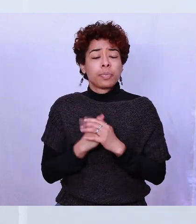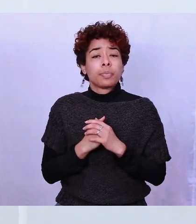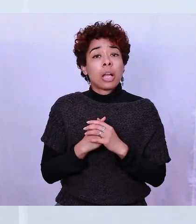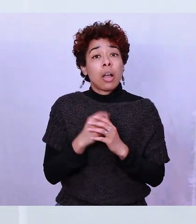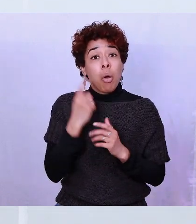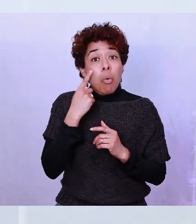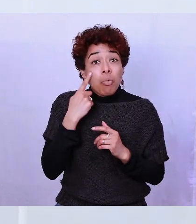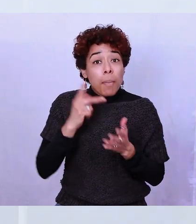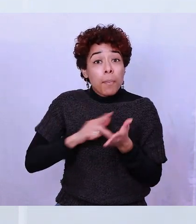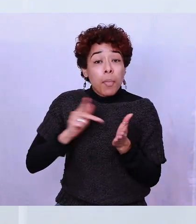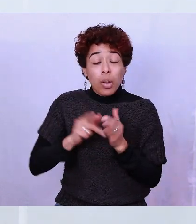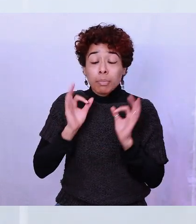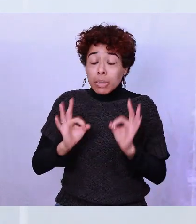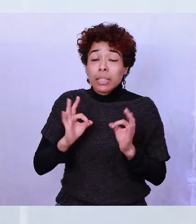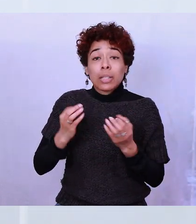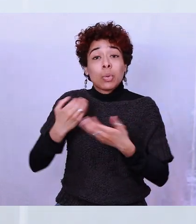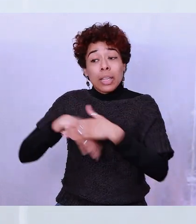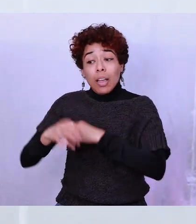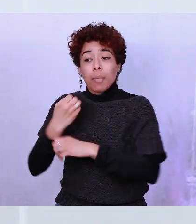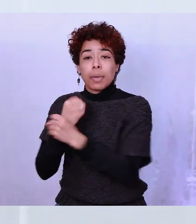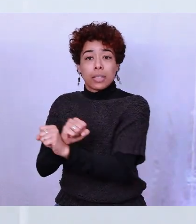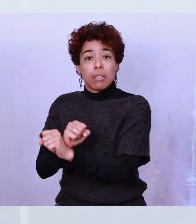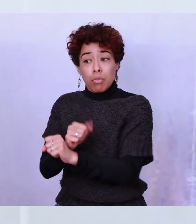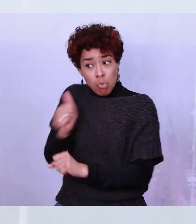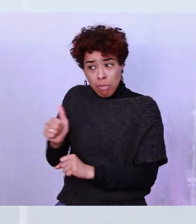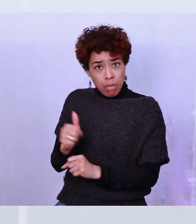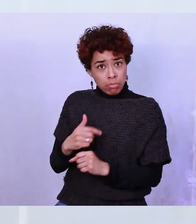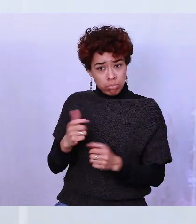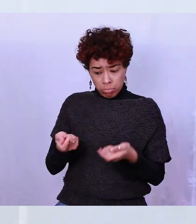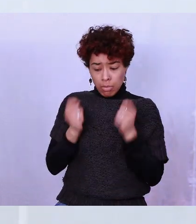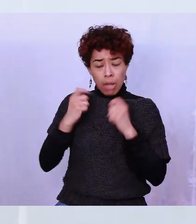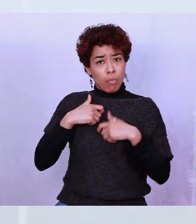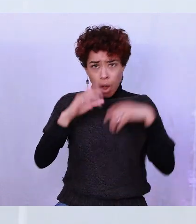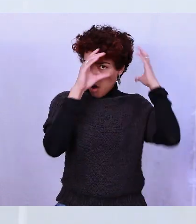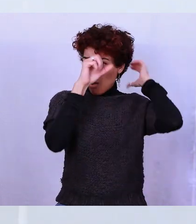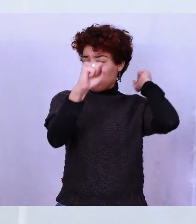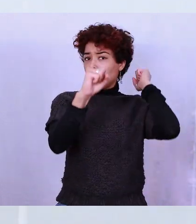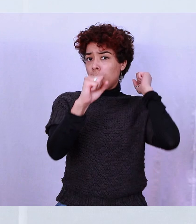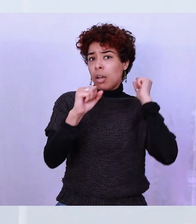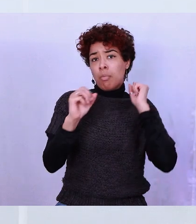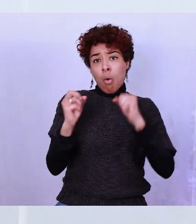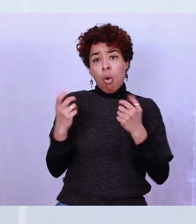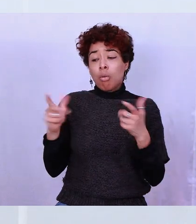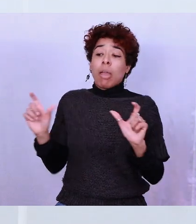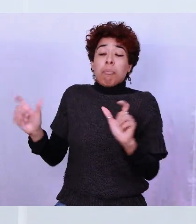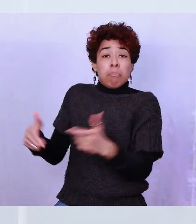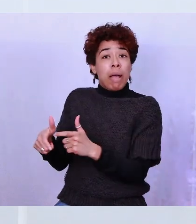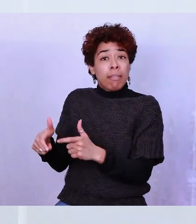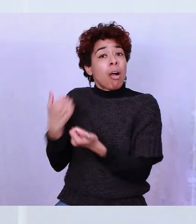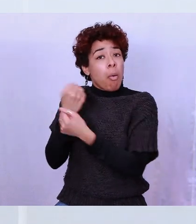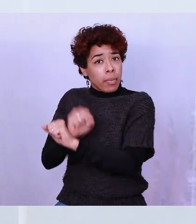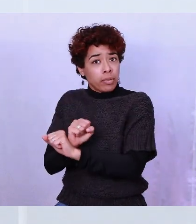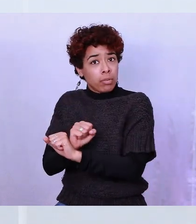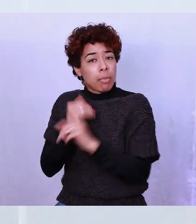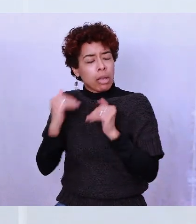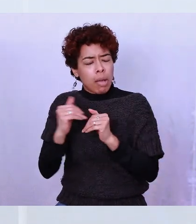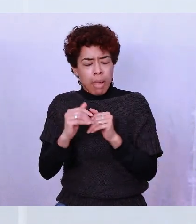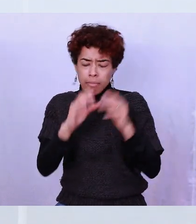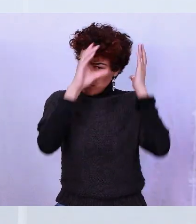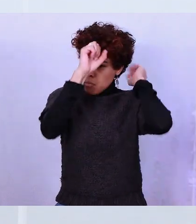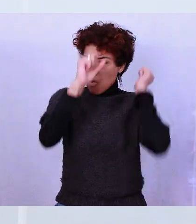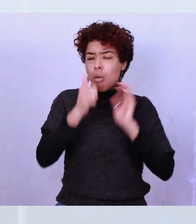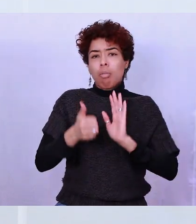il était emprisonné, Paul, il se qualifie lui-même d'ambassadeur. Donc arrêté, emprisonné, et il va